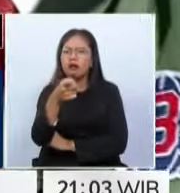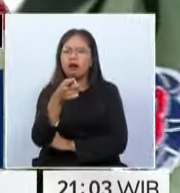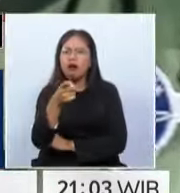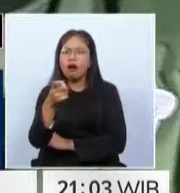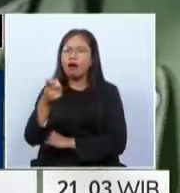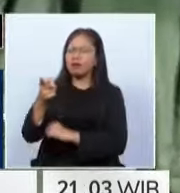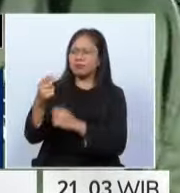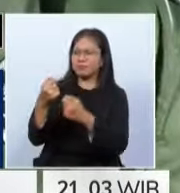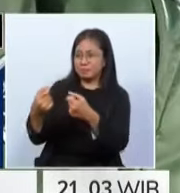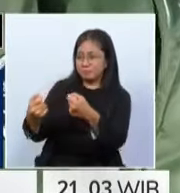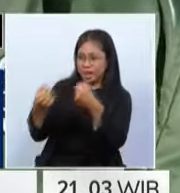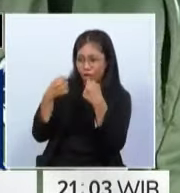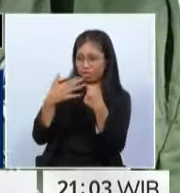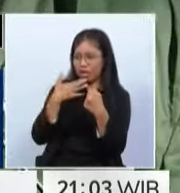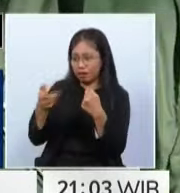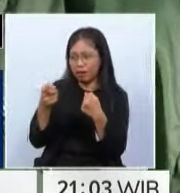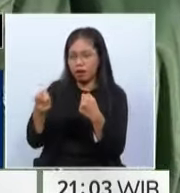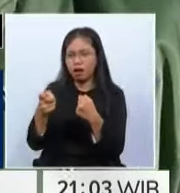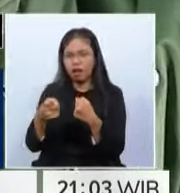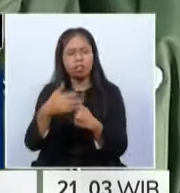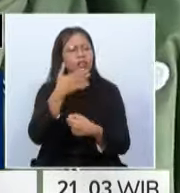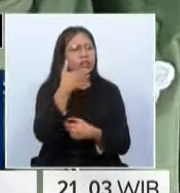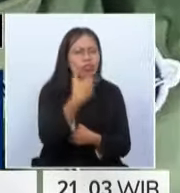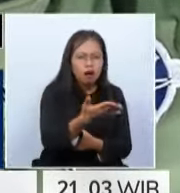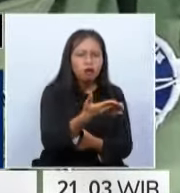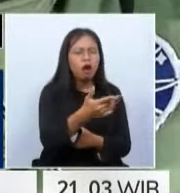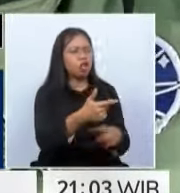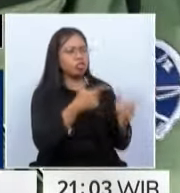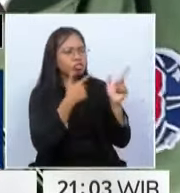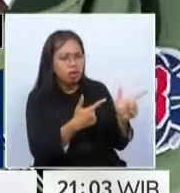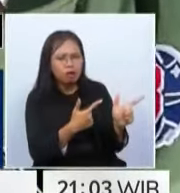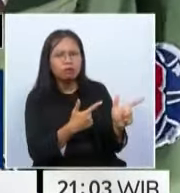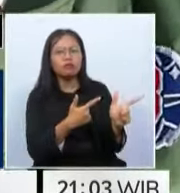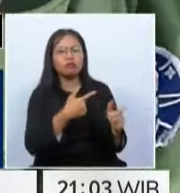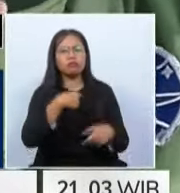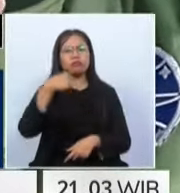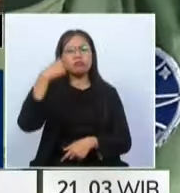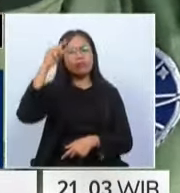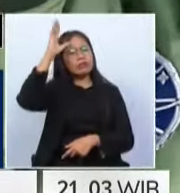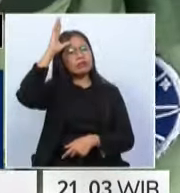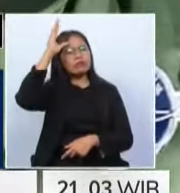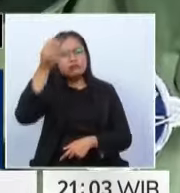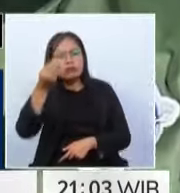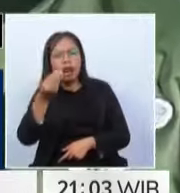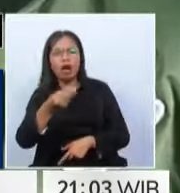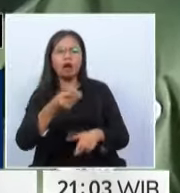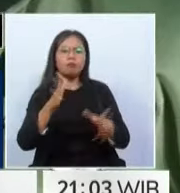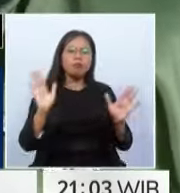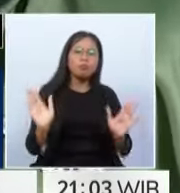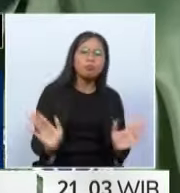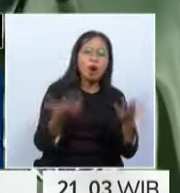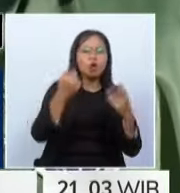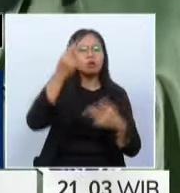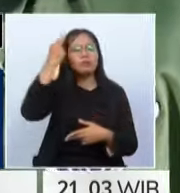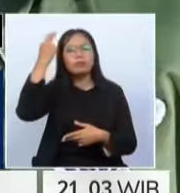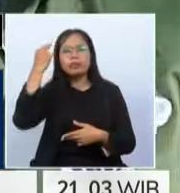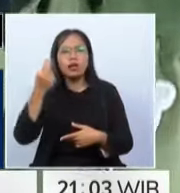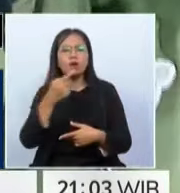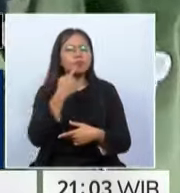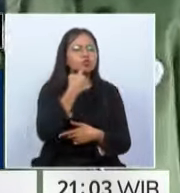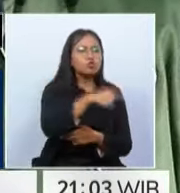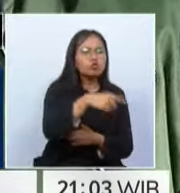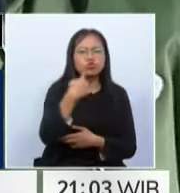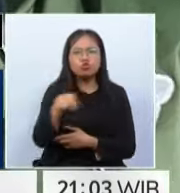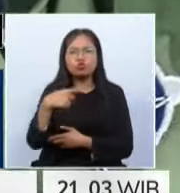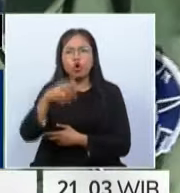angkatan laut pada persoalan ini perencanaan pembangunan yang Top Down membikin seluruh matra hanya menerima saja